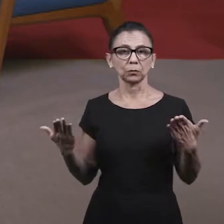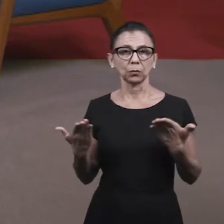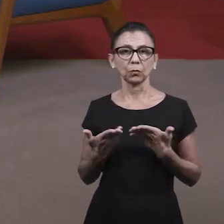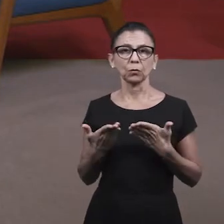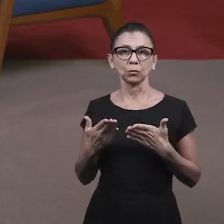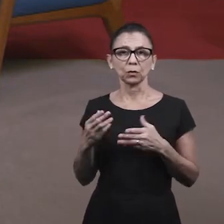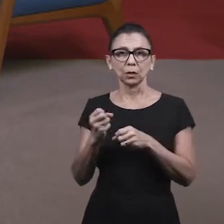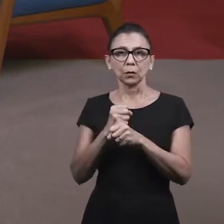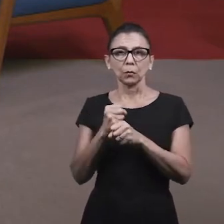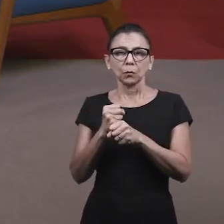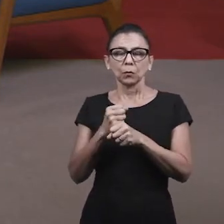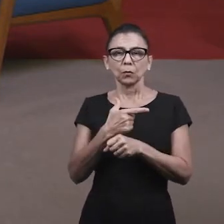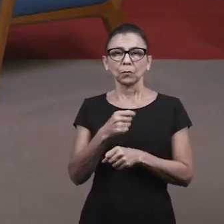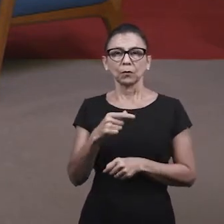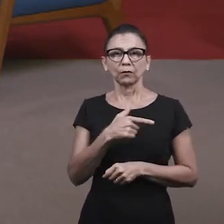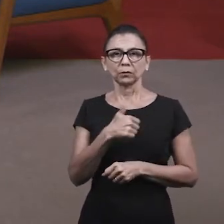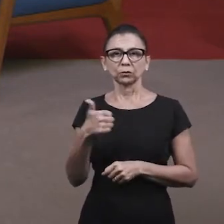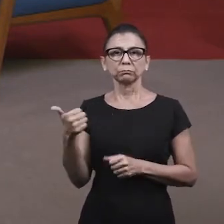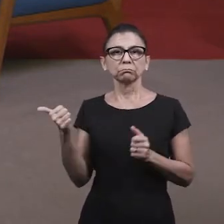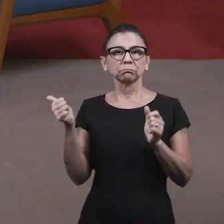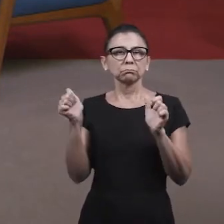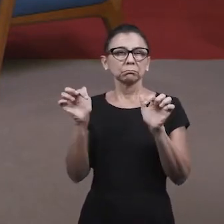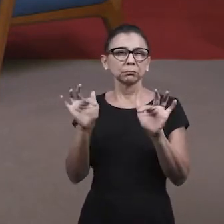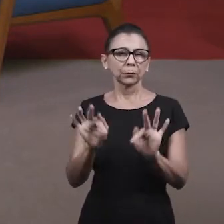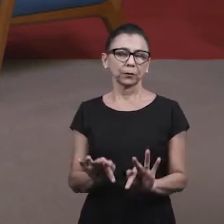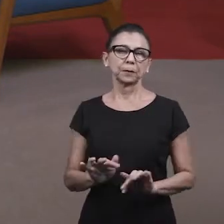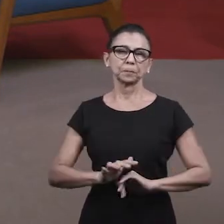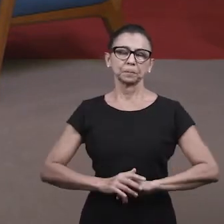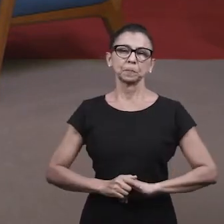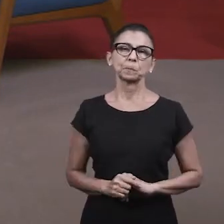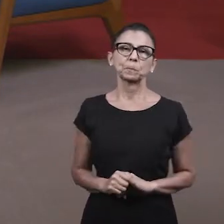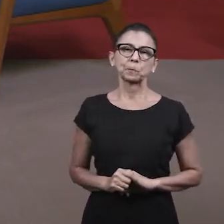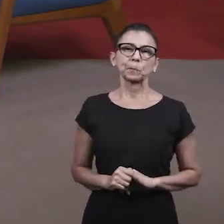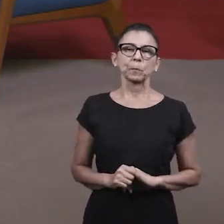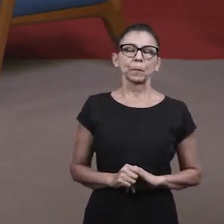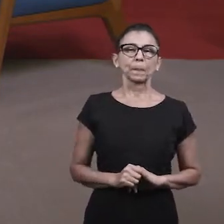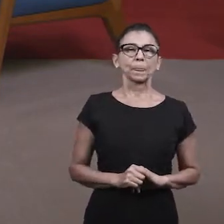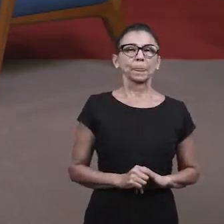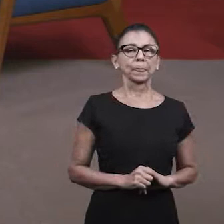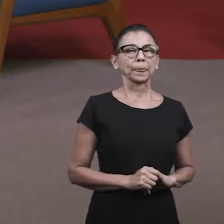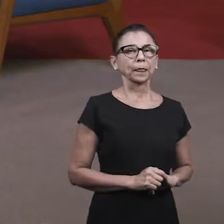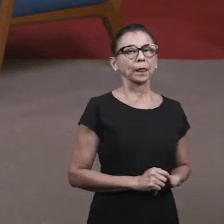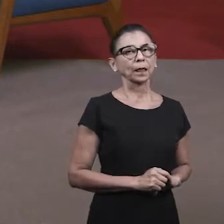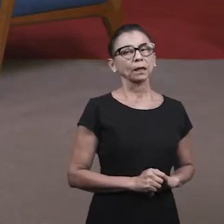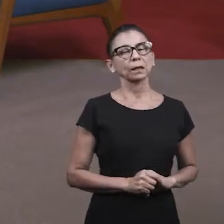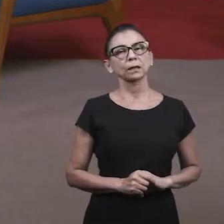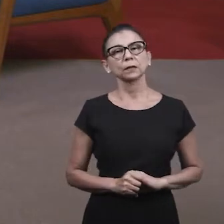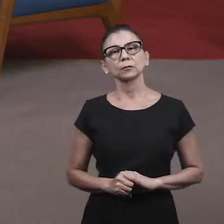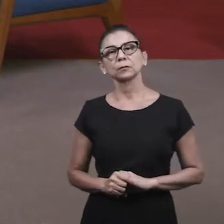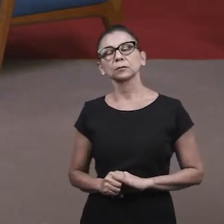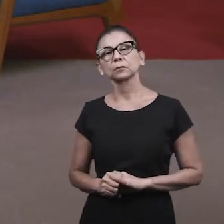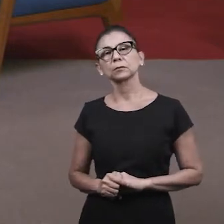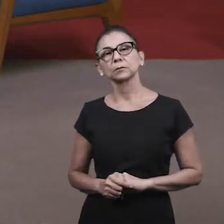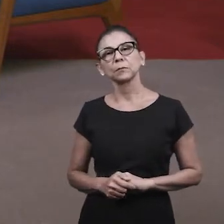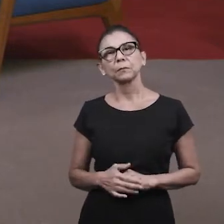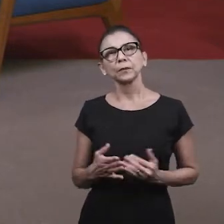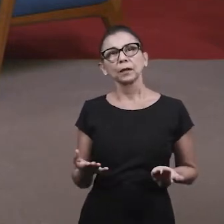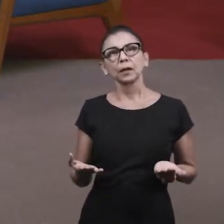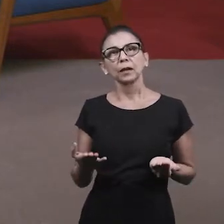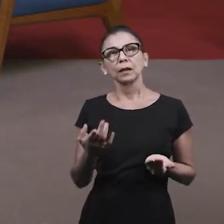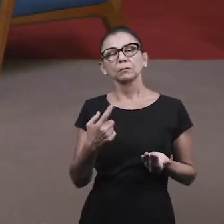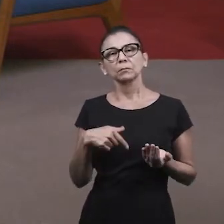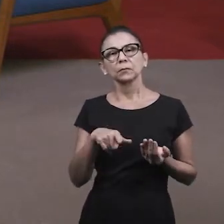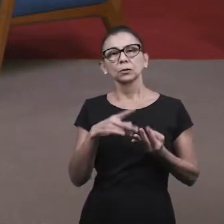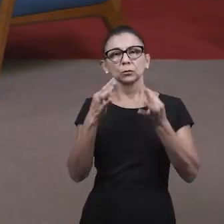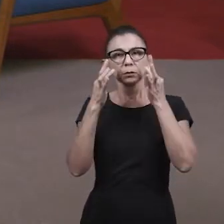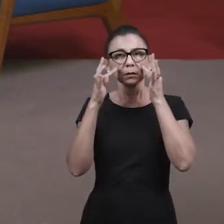le programme pour vous, l'importance de cette promotion de votre vie. Et avant d'entrer dans le sujet, et en profitant le moment que nous